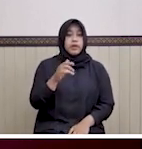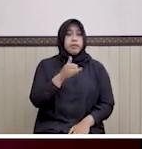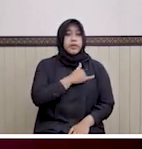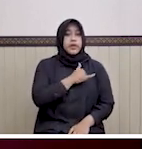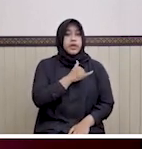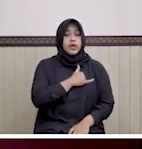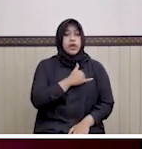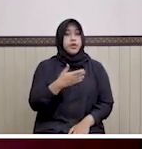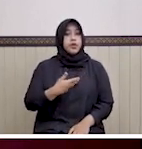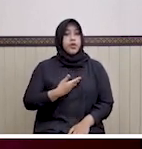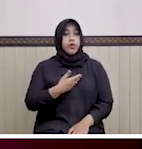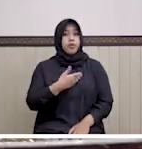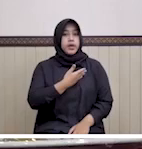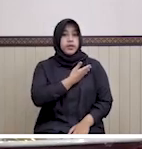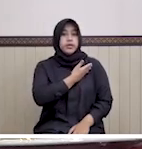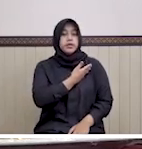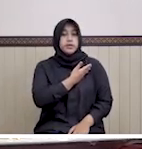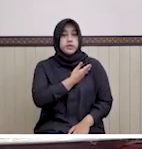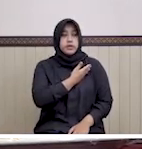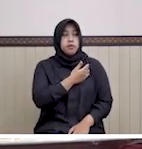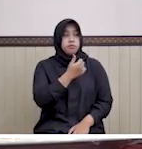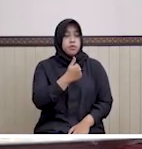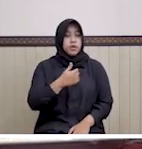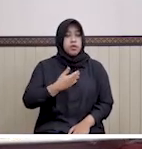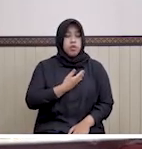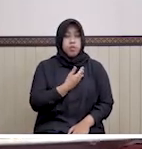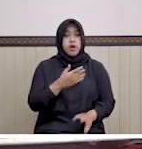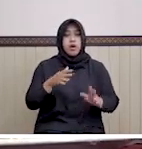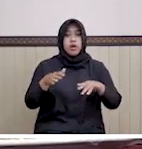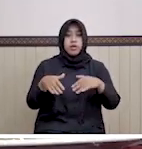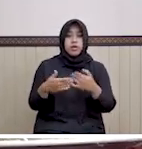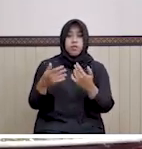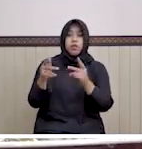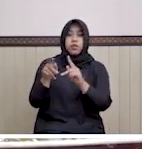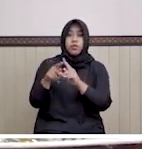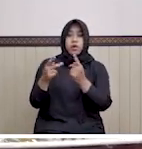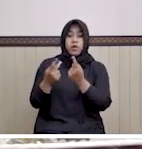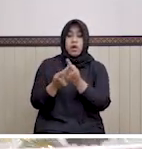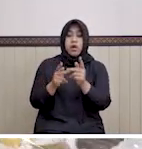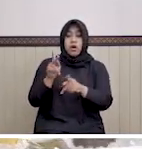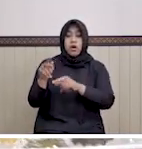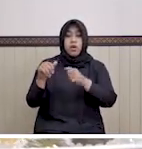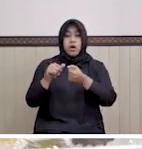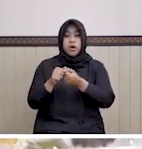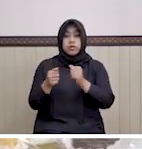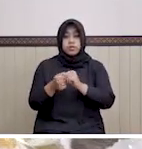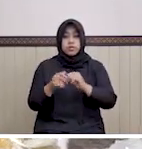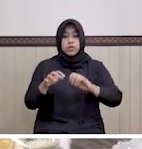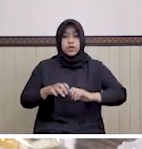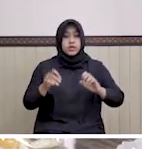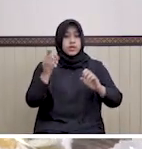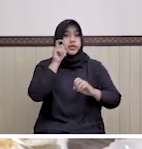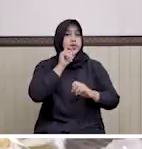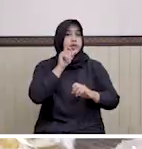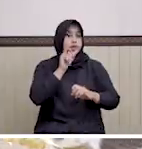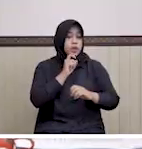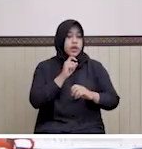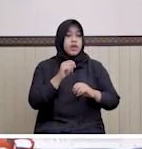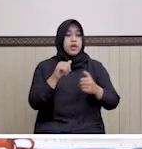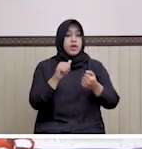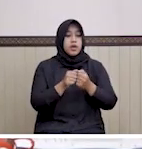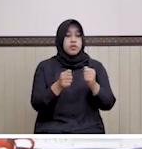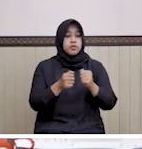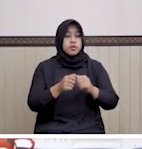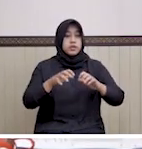meyakinkan korban gitu Ya baik korban maupun keluarga gitu ya jika kasus kekerasan seksual adalah kasus kejahatan